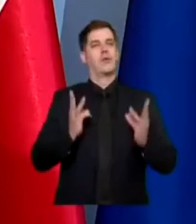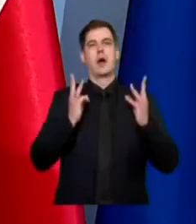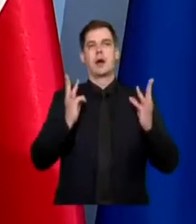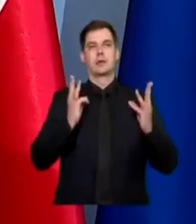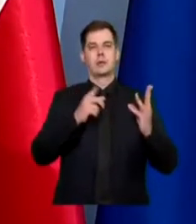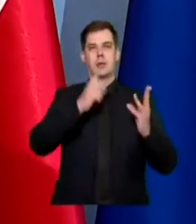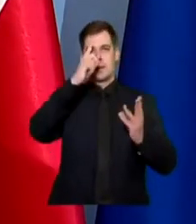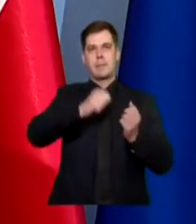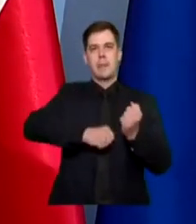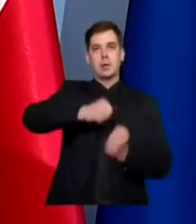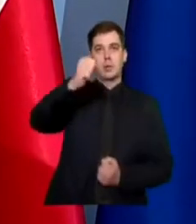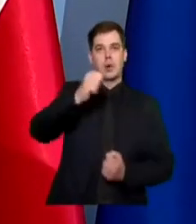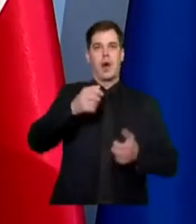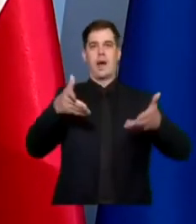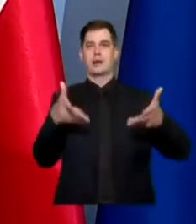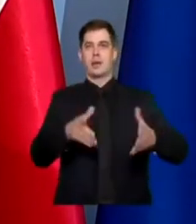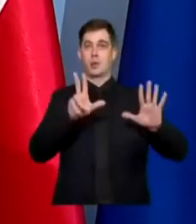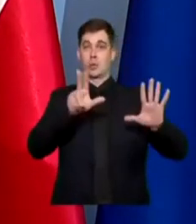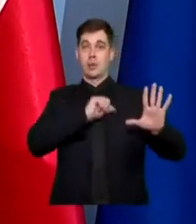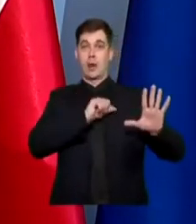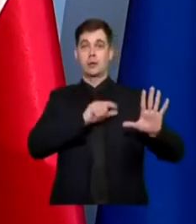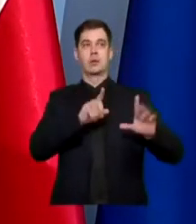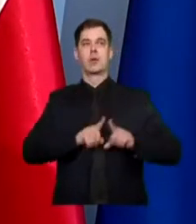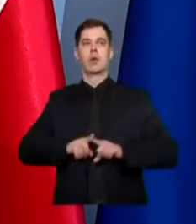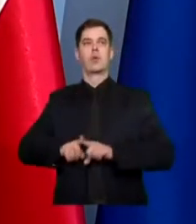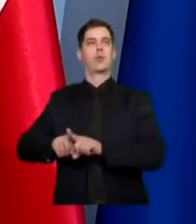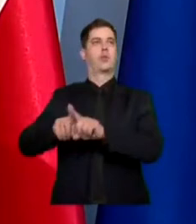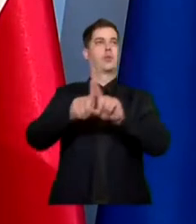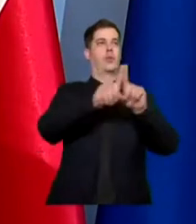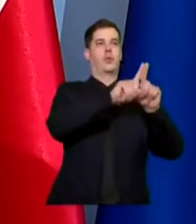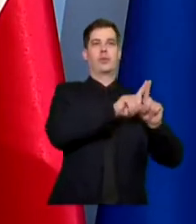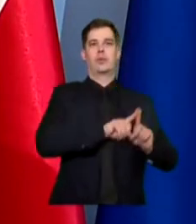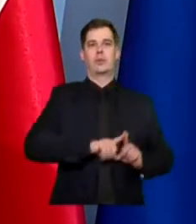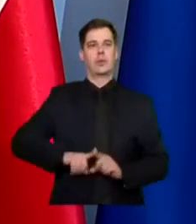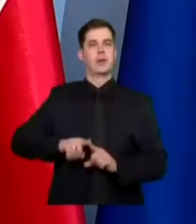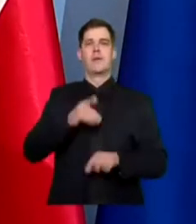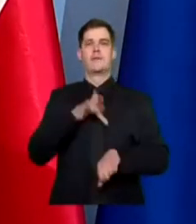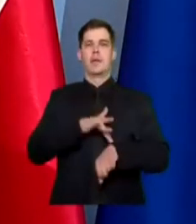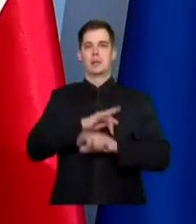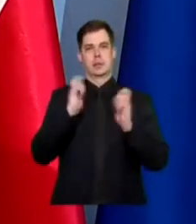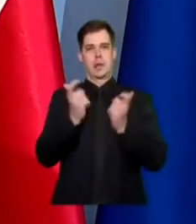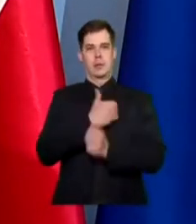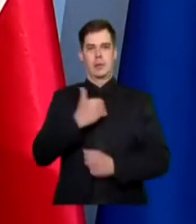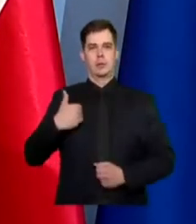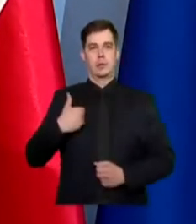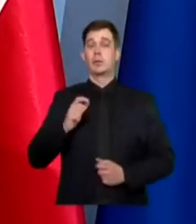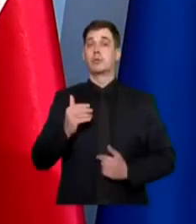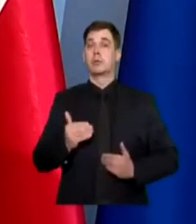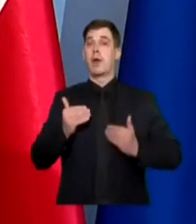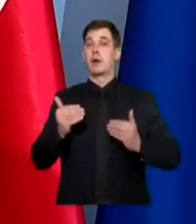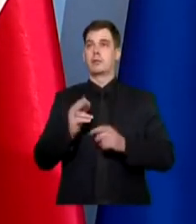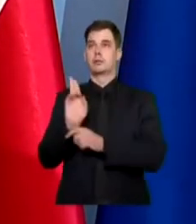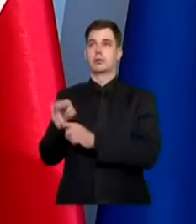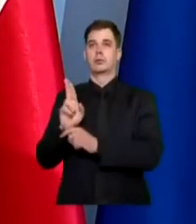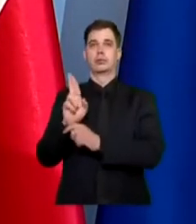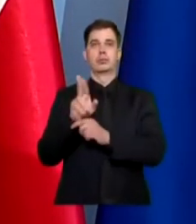obiektywną i porównywalną w skali kraju miarę poziomu przygotowania kandydatów do podjęcia dalszej nauki, co stwarza równe szanse